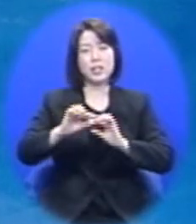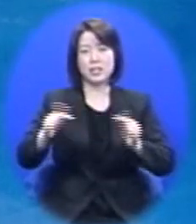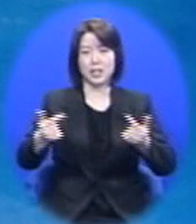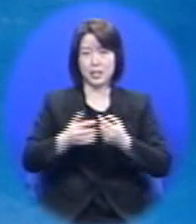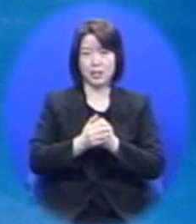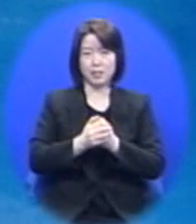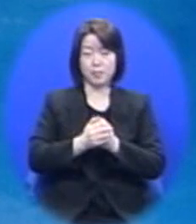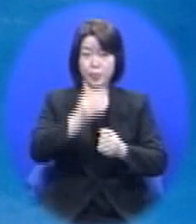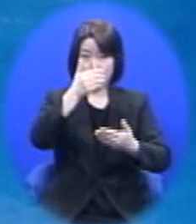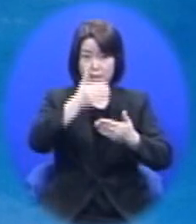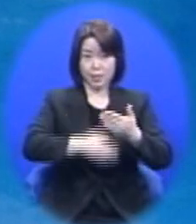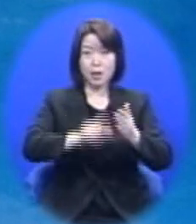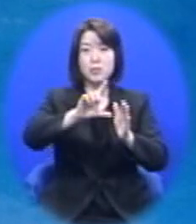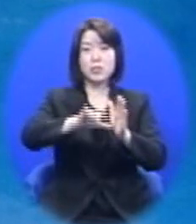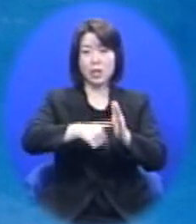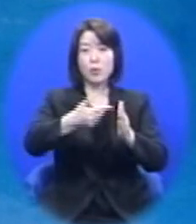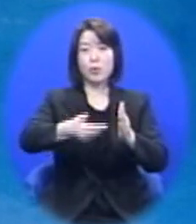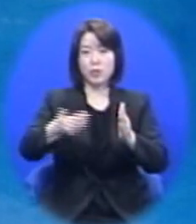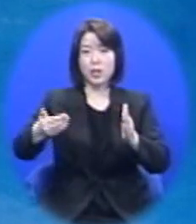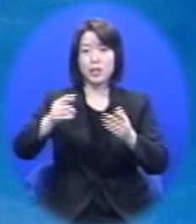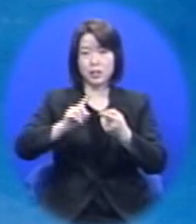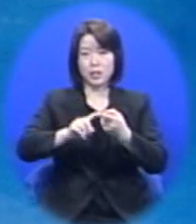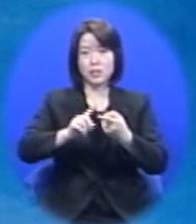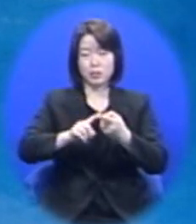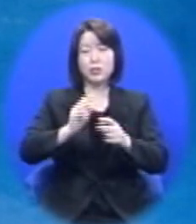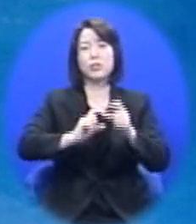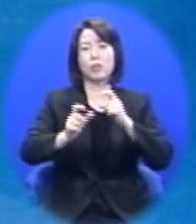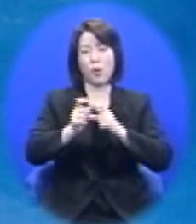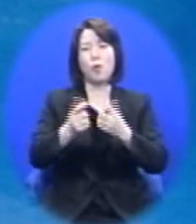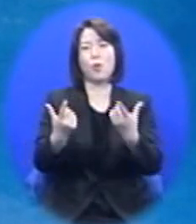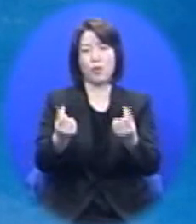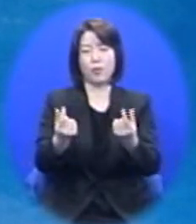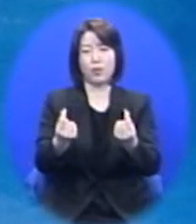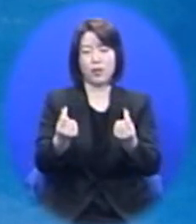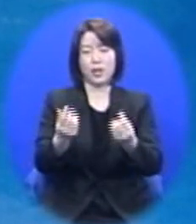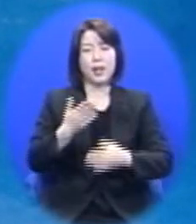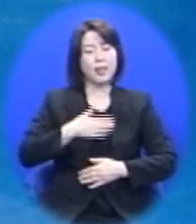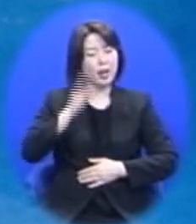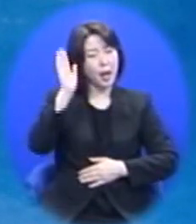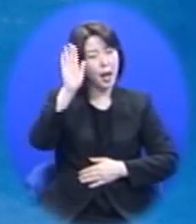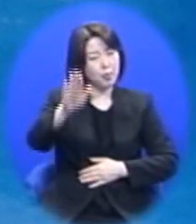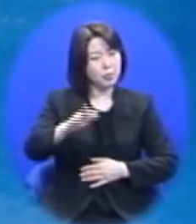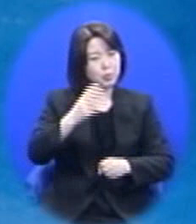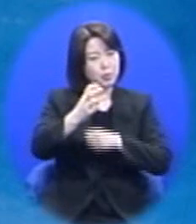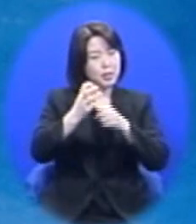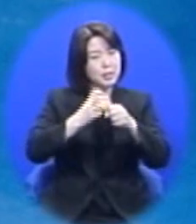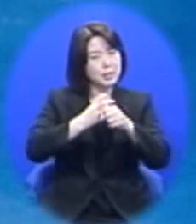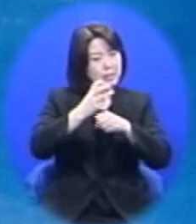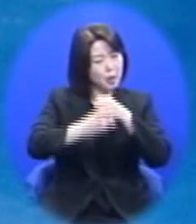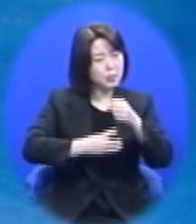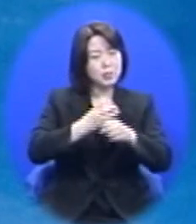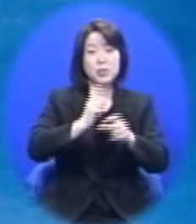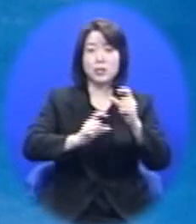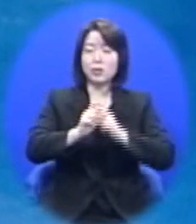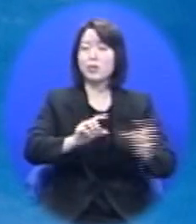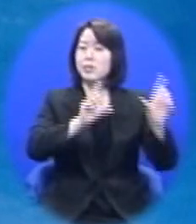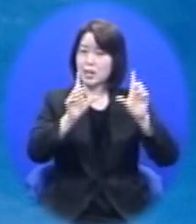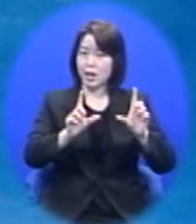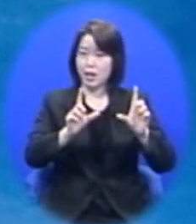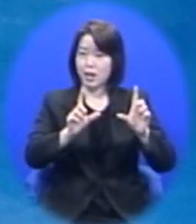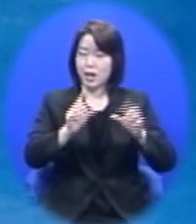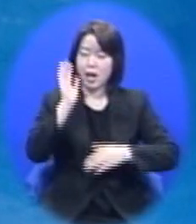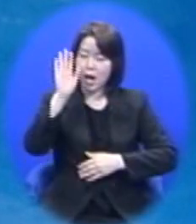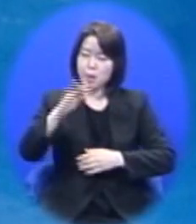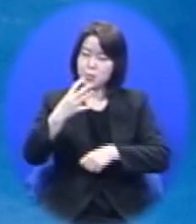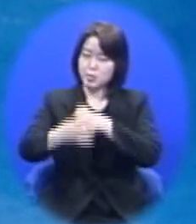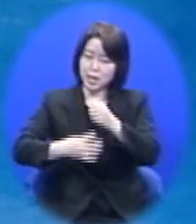세월에 대해서는 더 그래요. 여러분, 한 30년 내가 더 살겠다. 나는 한 40년쯤 더